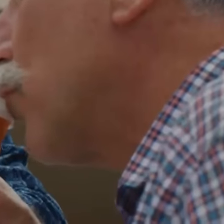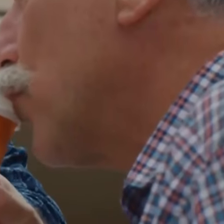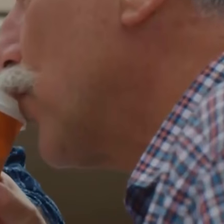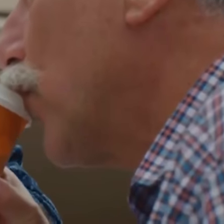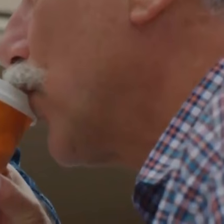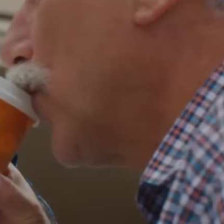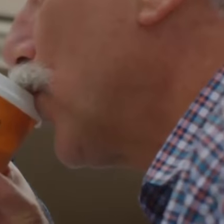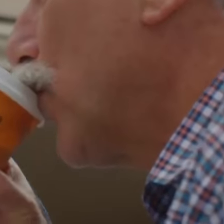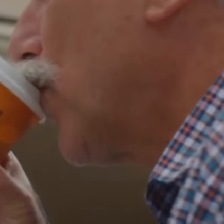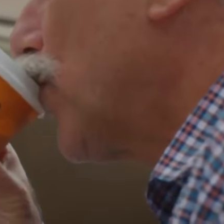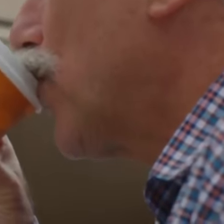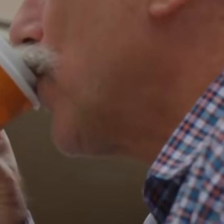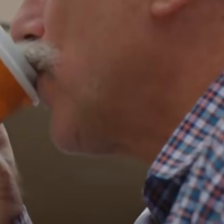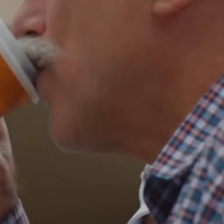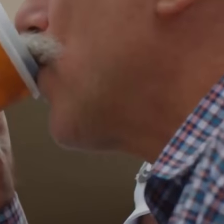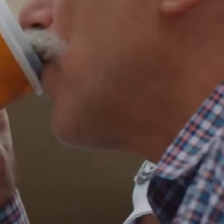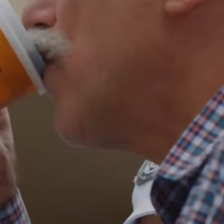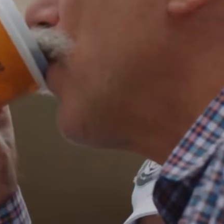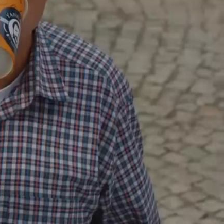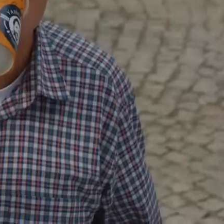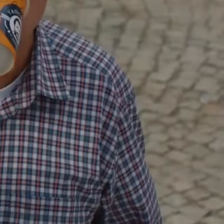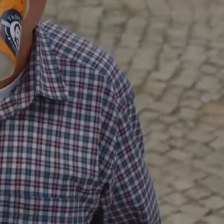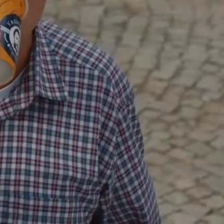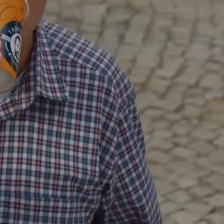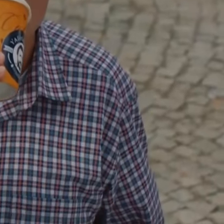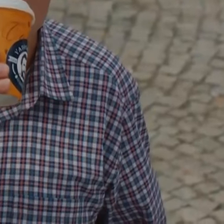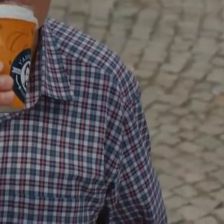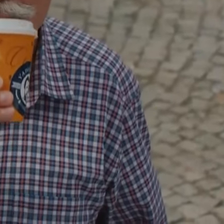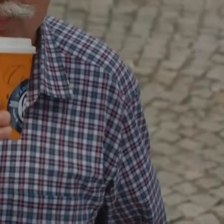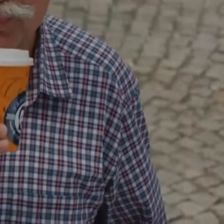gösterdi. Karşılıklı kahveleri yudumladılar.